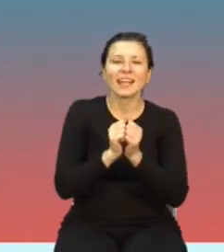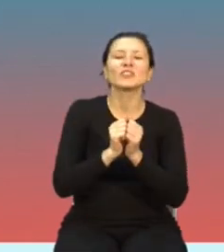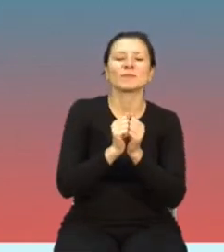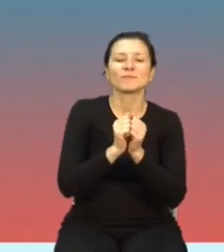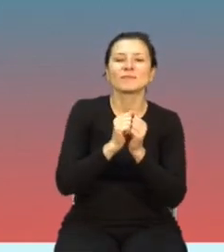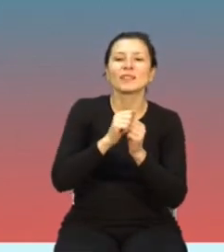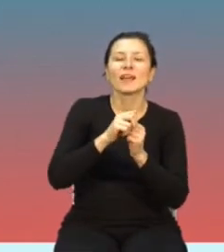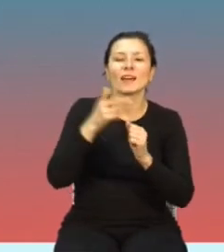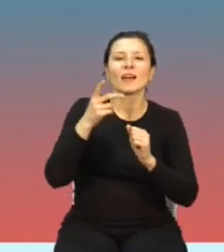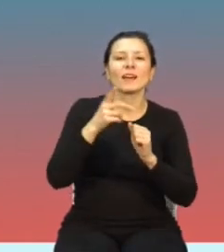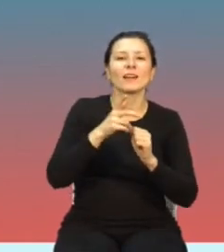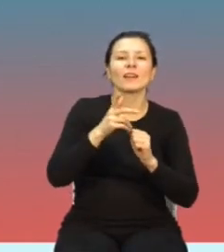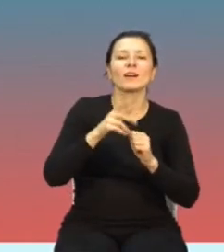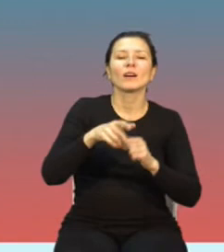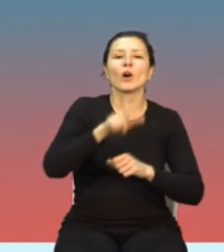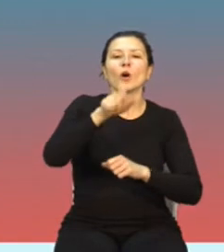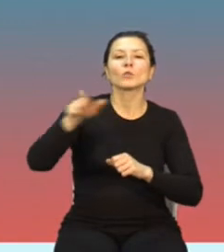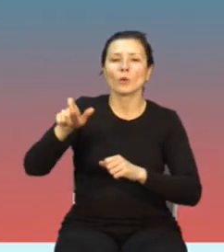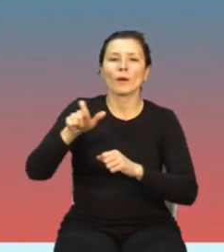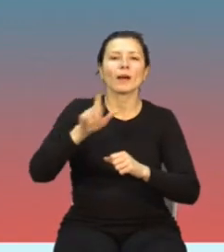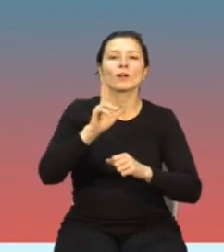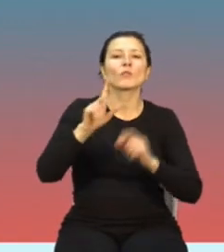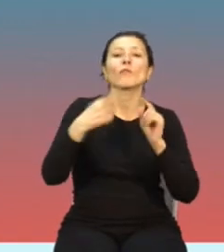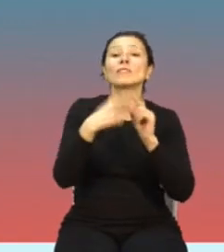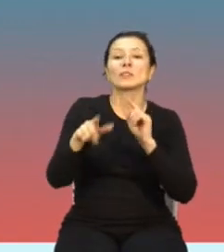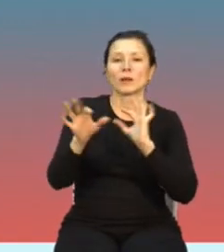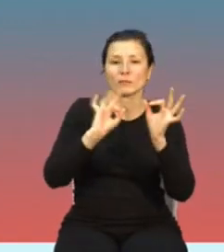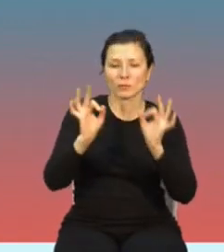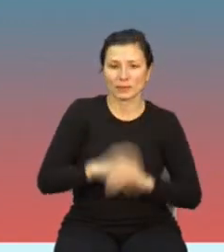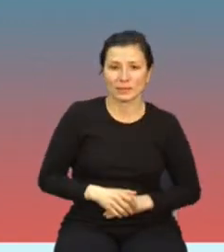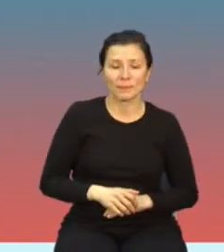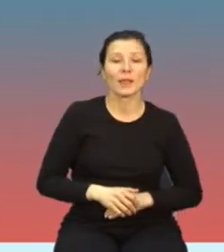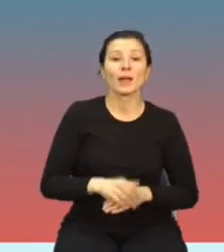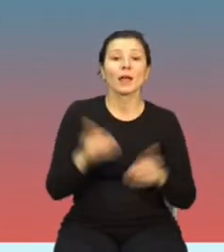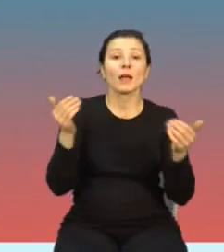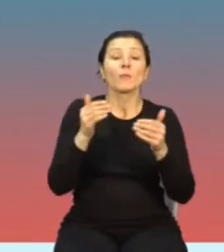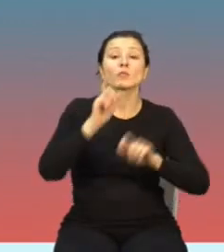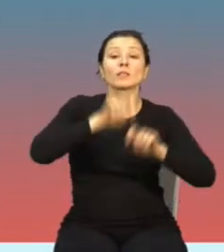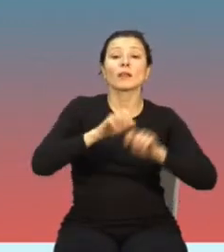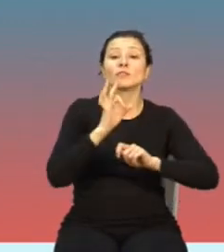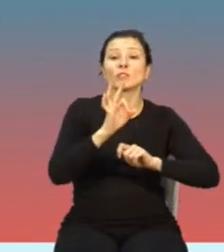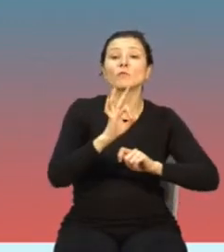FinSenderen pozwala użytkownikom wprowadzić swój adres domowy. Następnie możemy